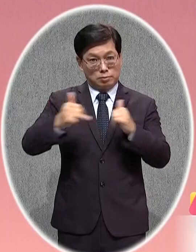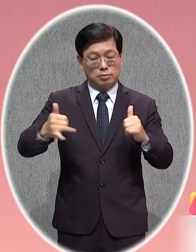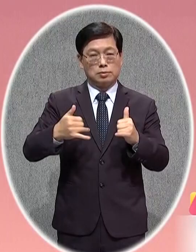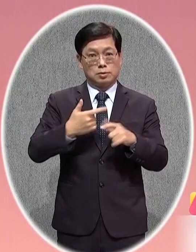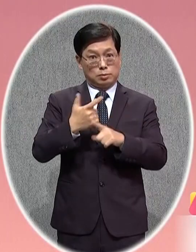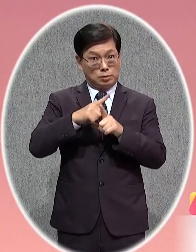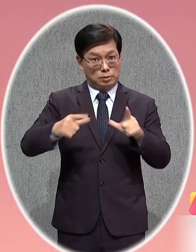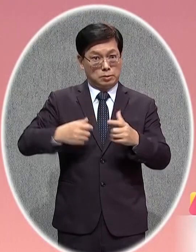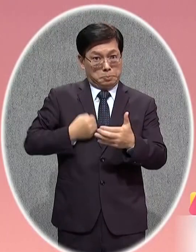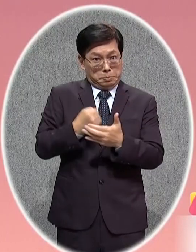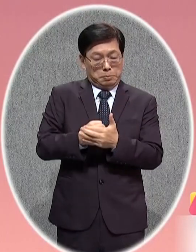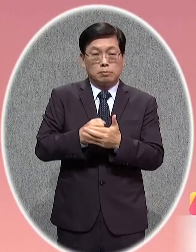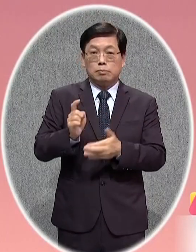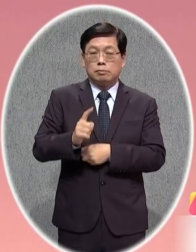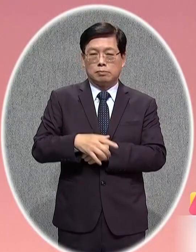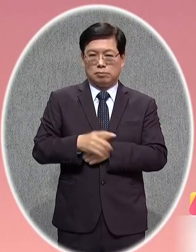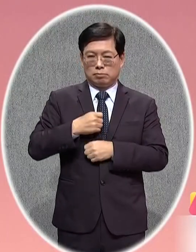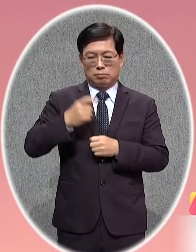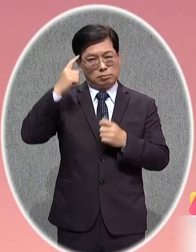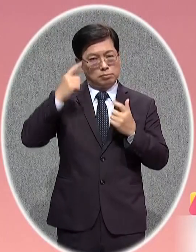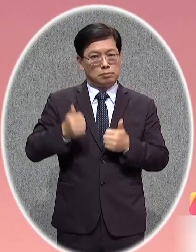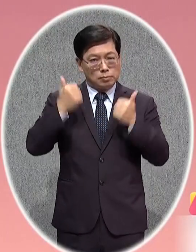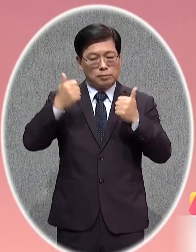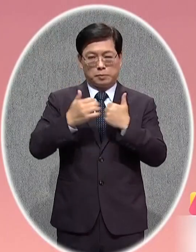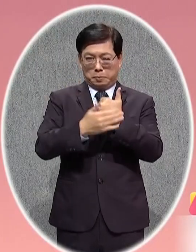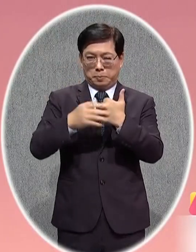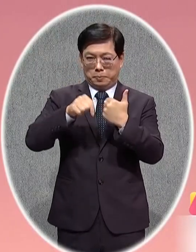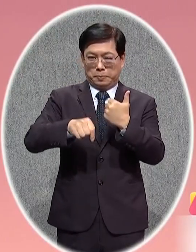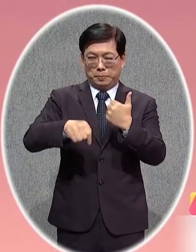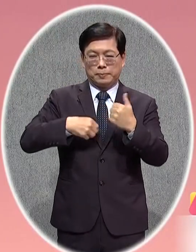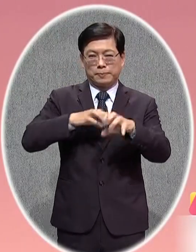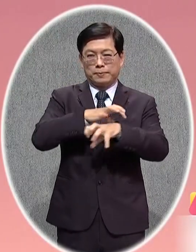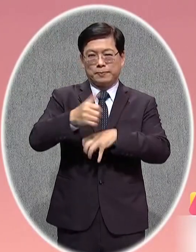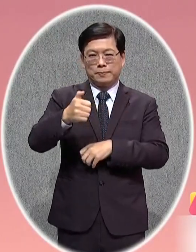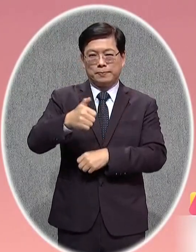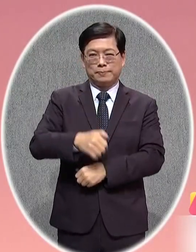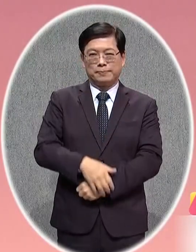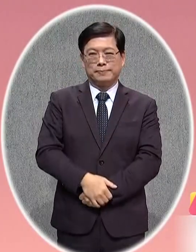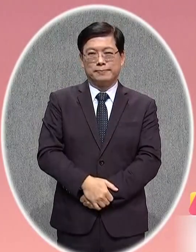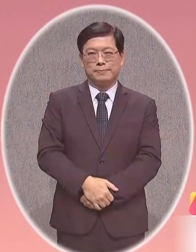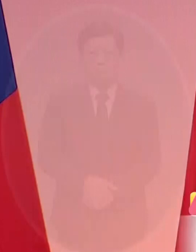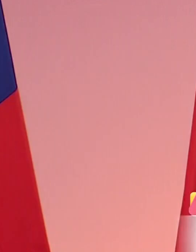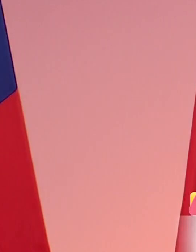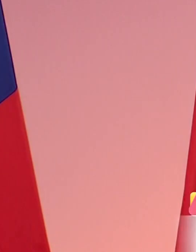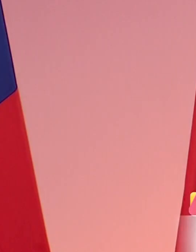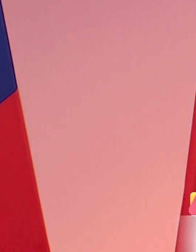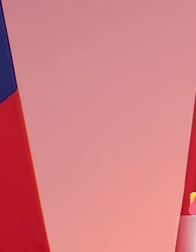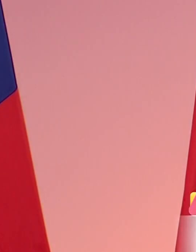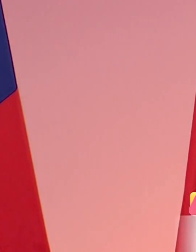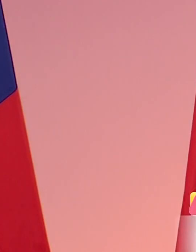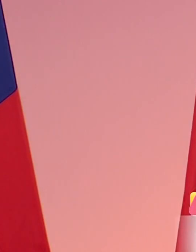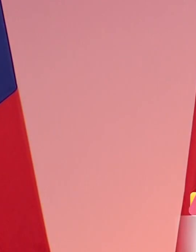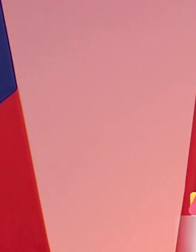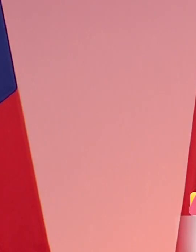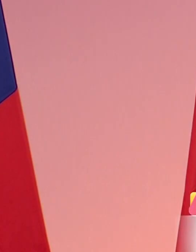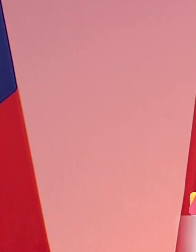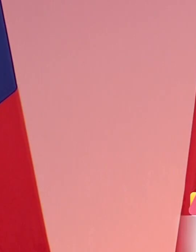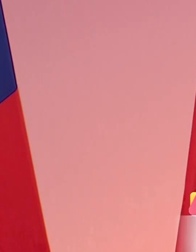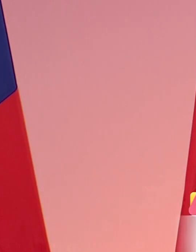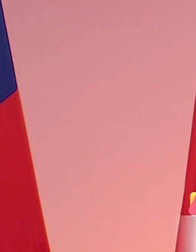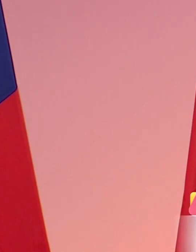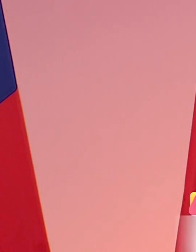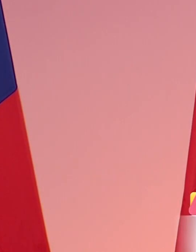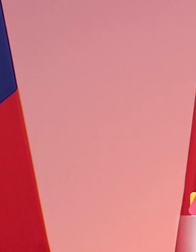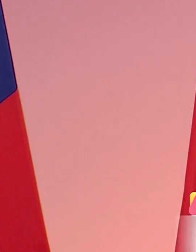我们最大的决心就是要有共识，好好的保护环境。谢谢。 谢谢。现在请反方代